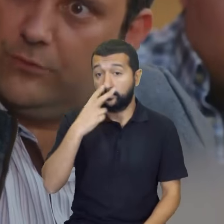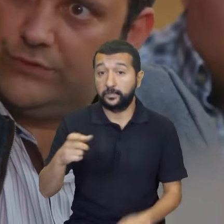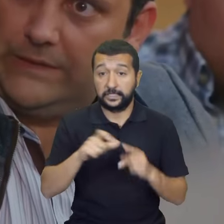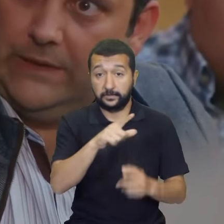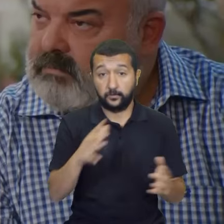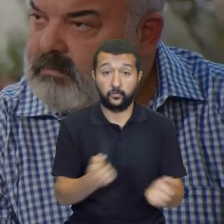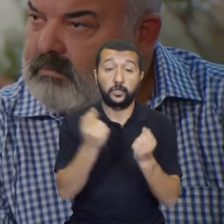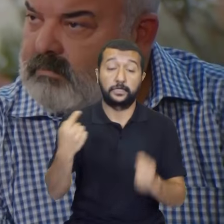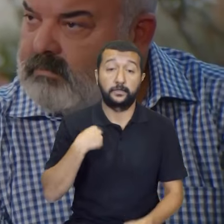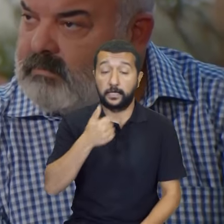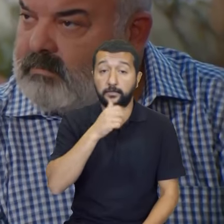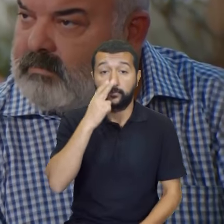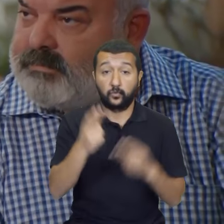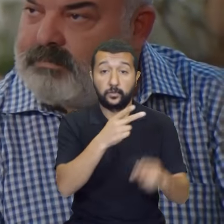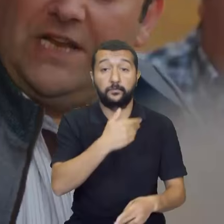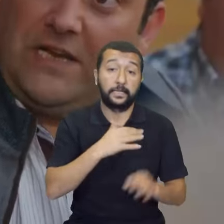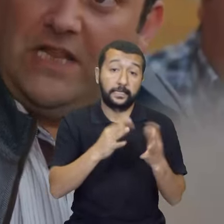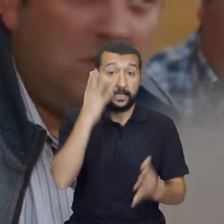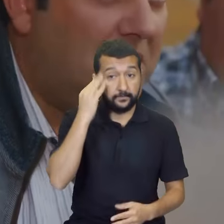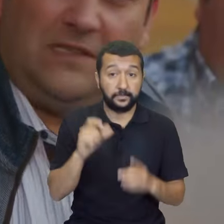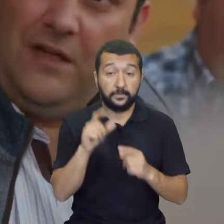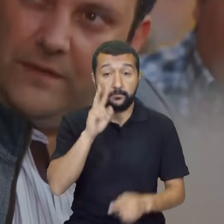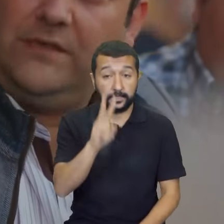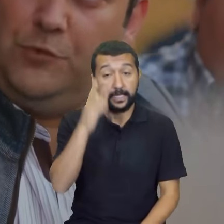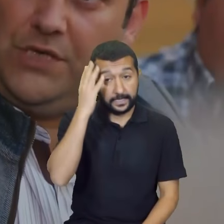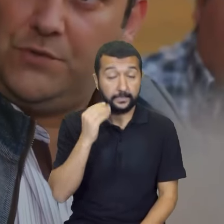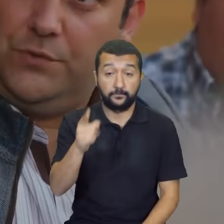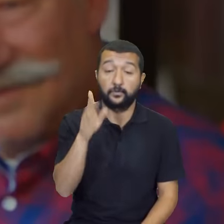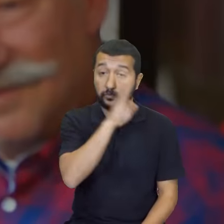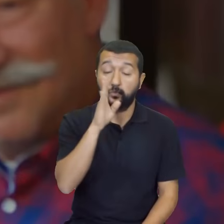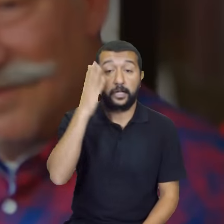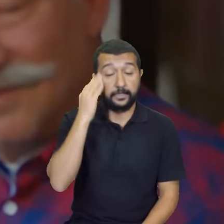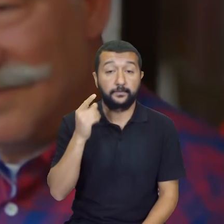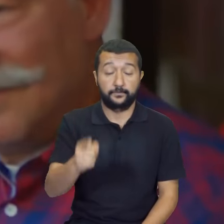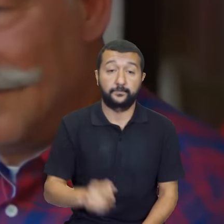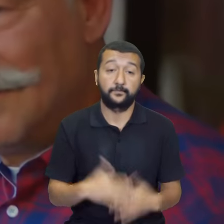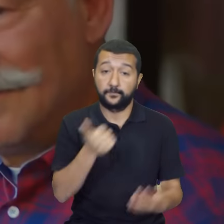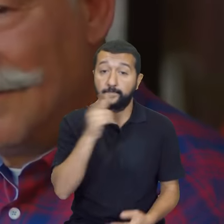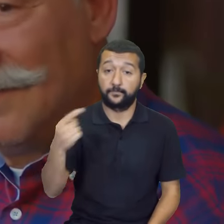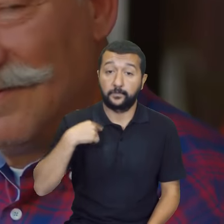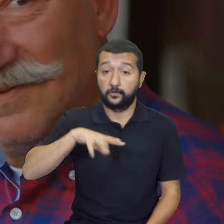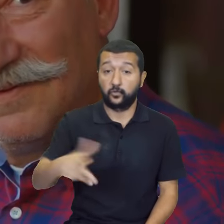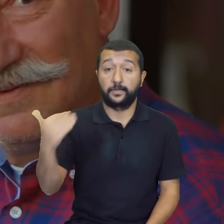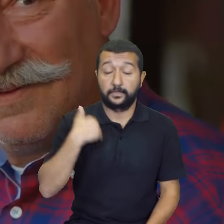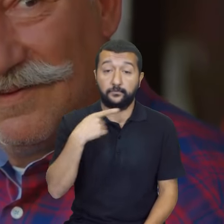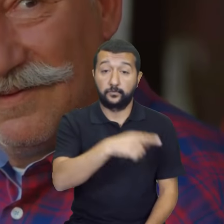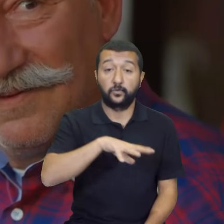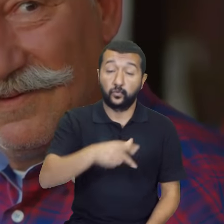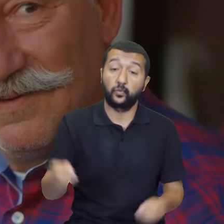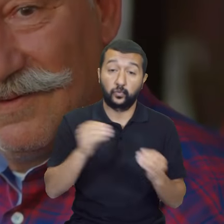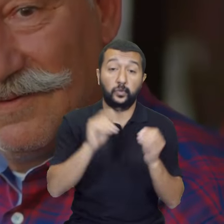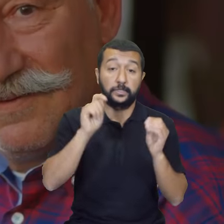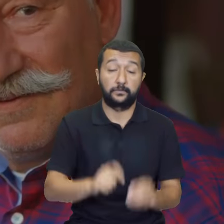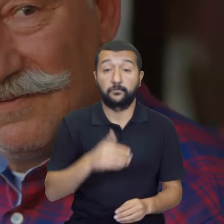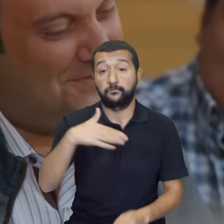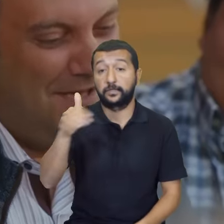alıyordu. Şener kurtardı. Adam dolandırıcıymış, ben ne anlarım? Şener geldi bir baktı, anladı adamın üçkağıtçı olduğunu. Adam beni soymaya gelmiş, soyup soğana